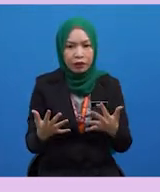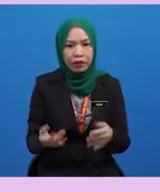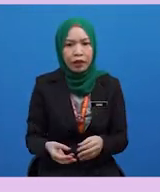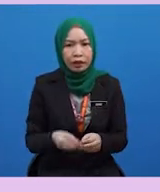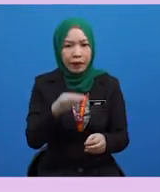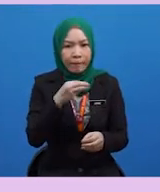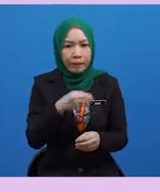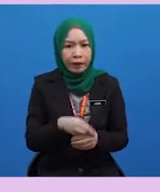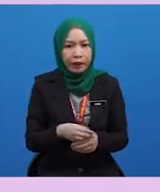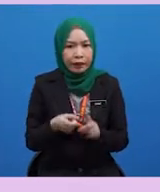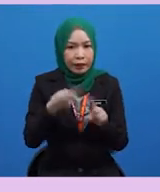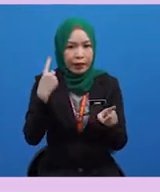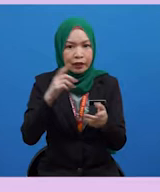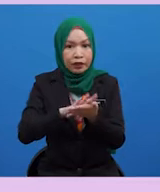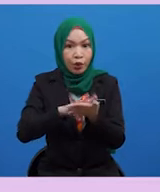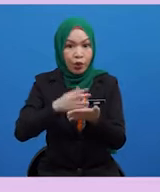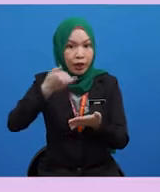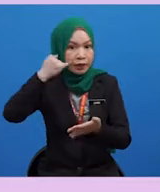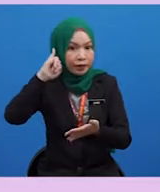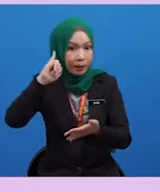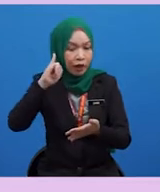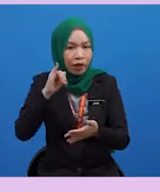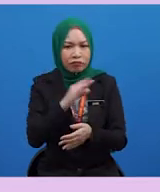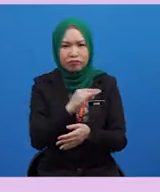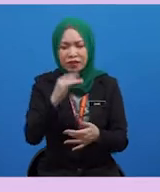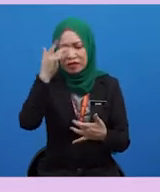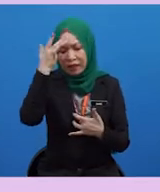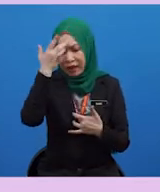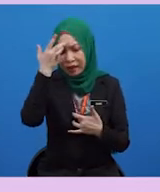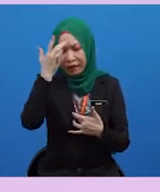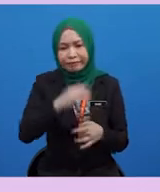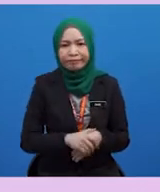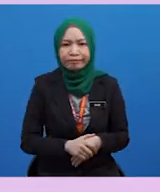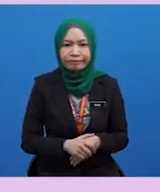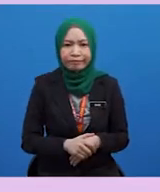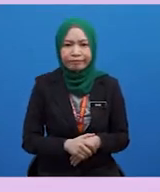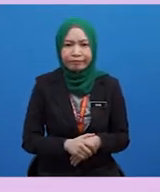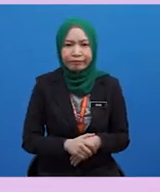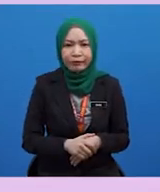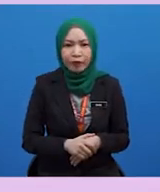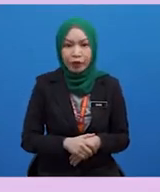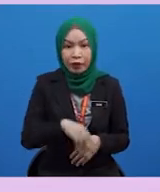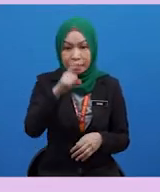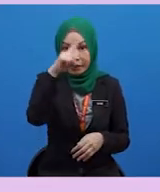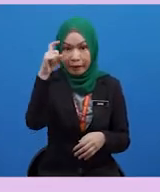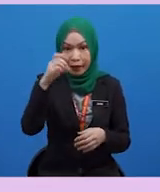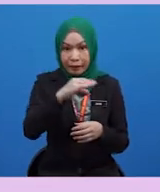dia tidak sihat. Kedua, sebab dan hasil. Contoh wacana,